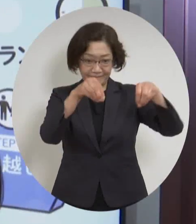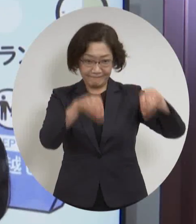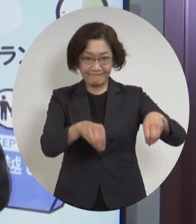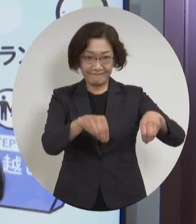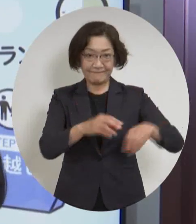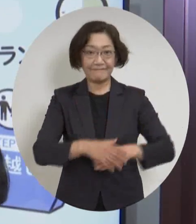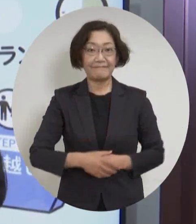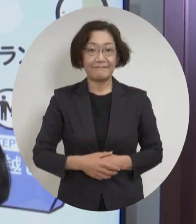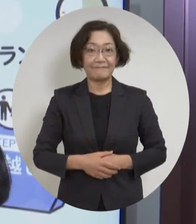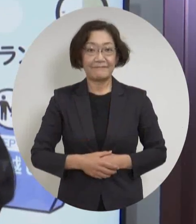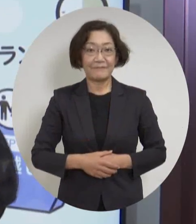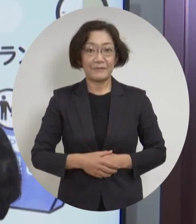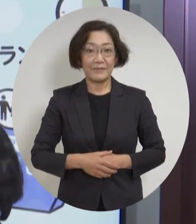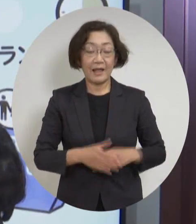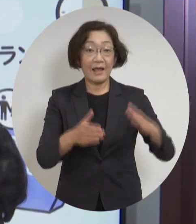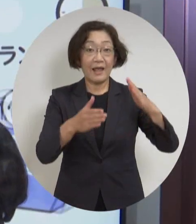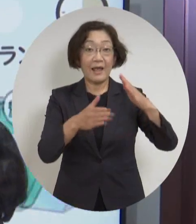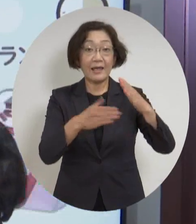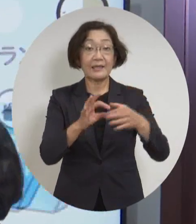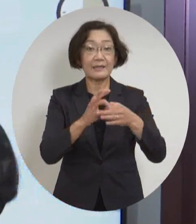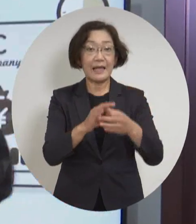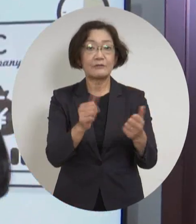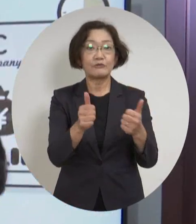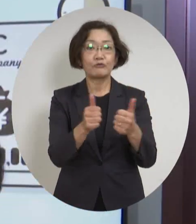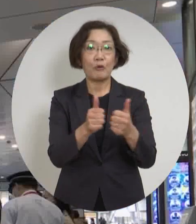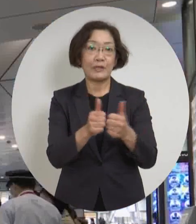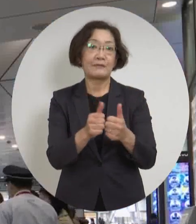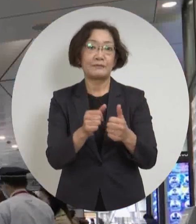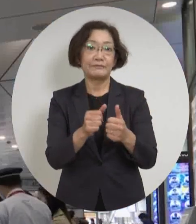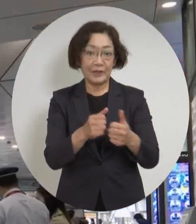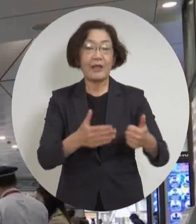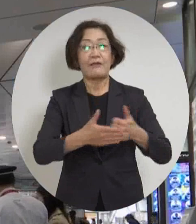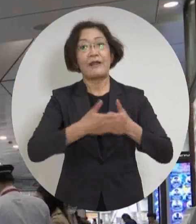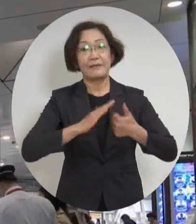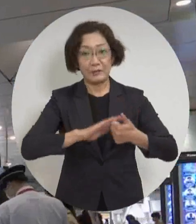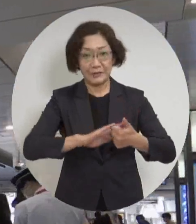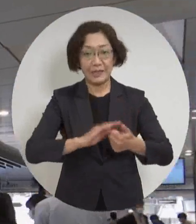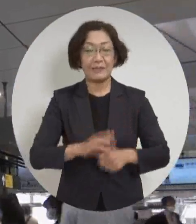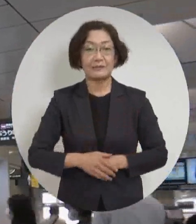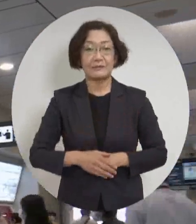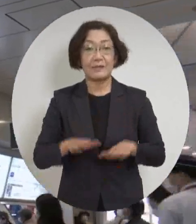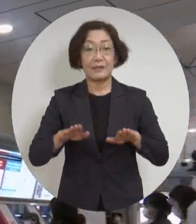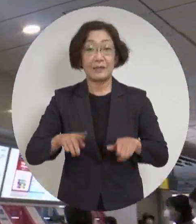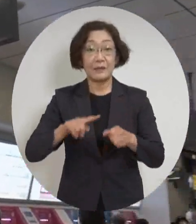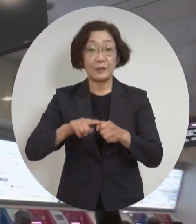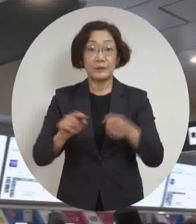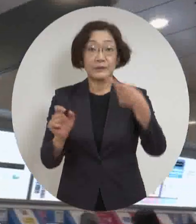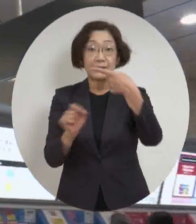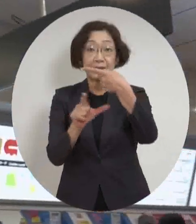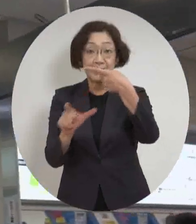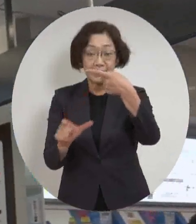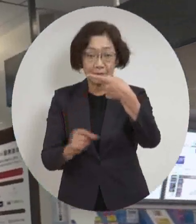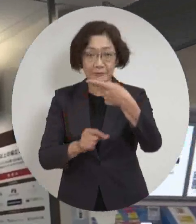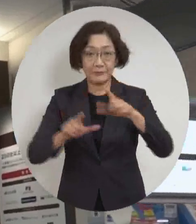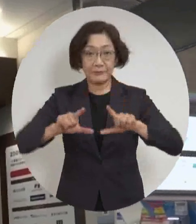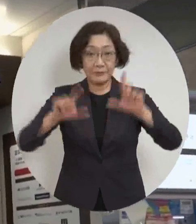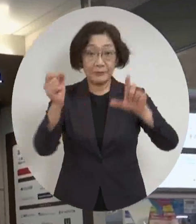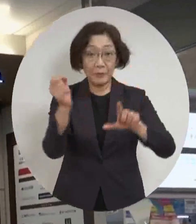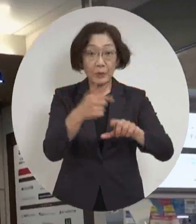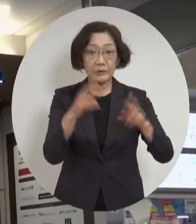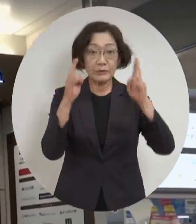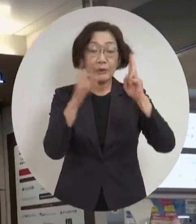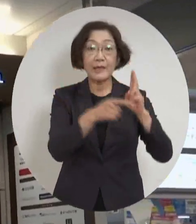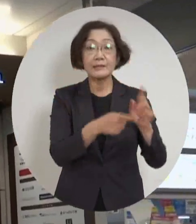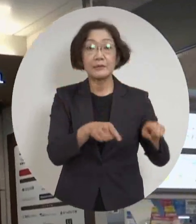し、空き家に関する相談などで連携、1月からは東急株式会社と連携